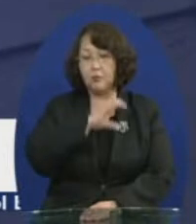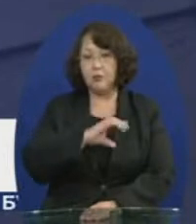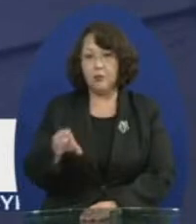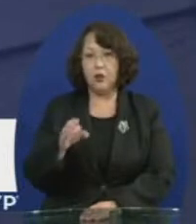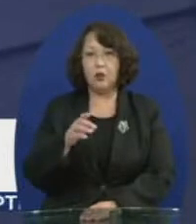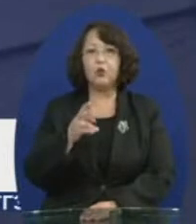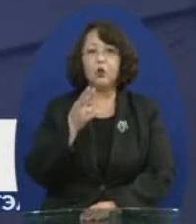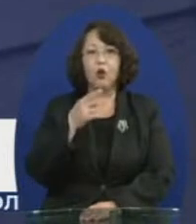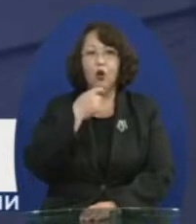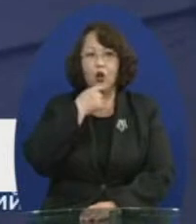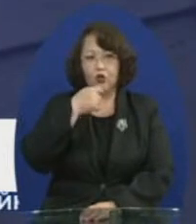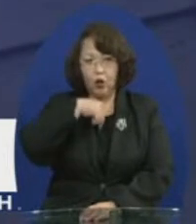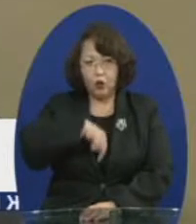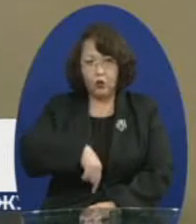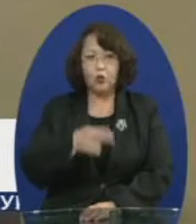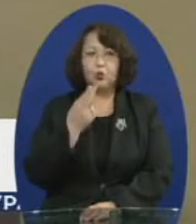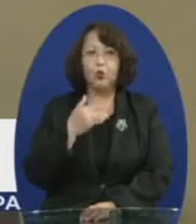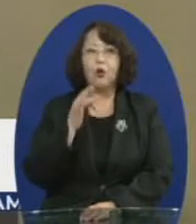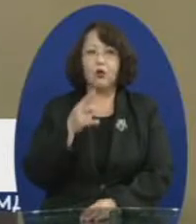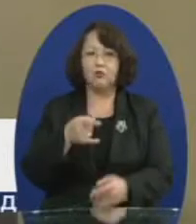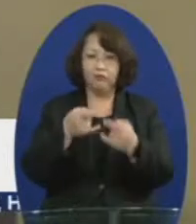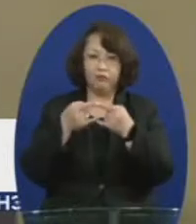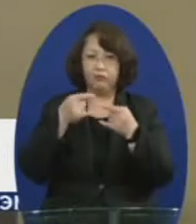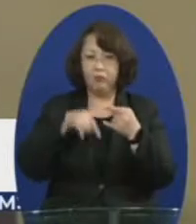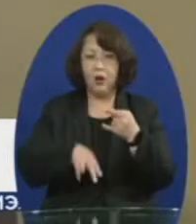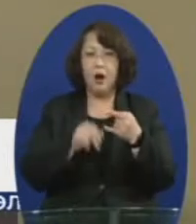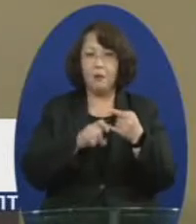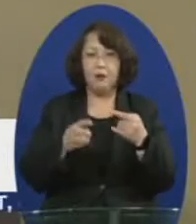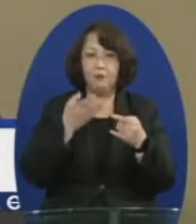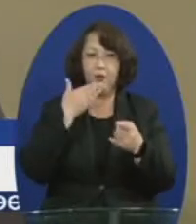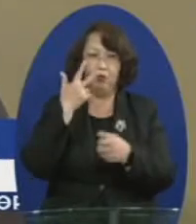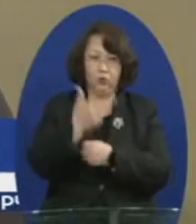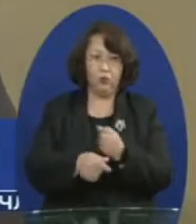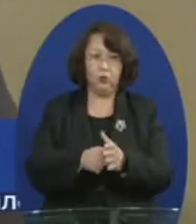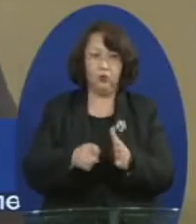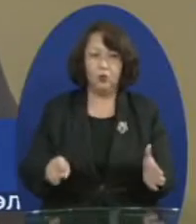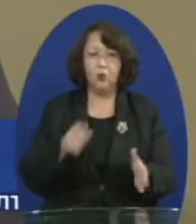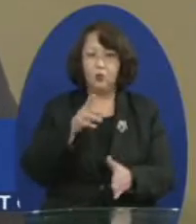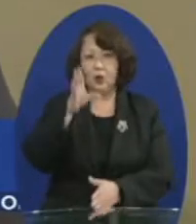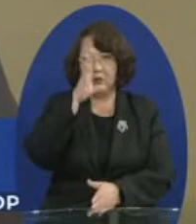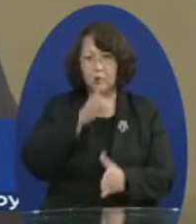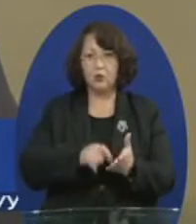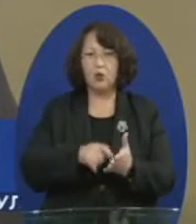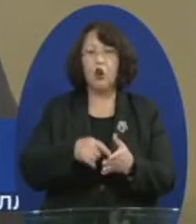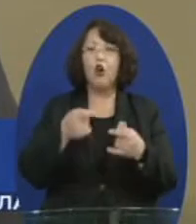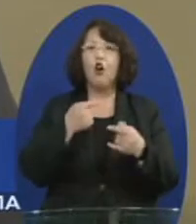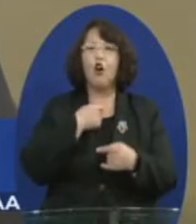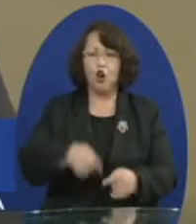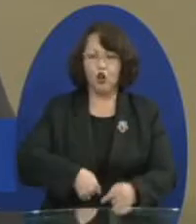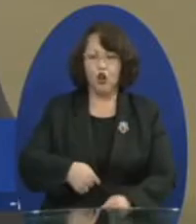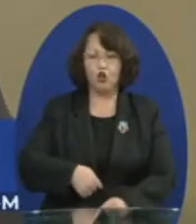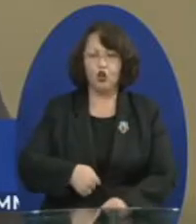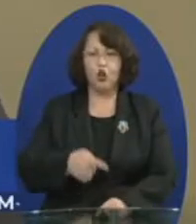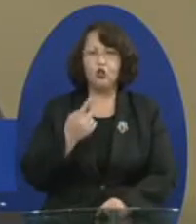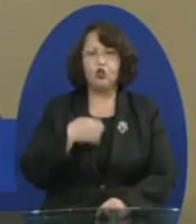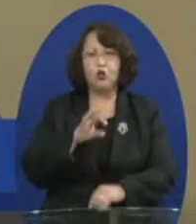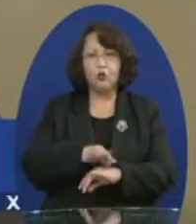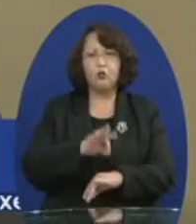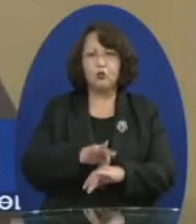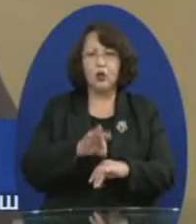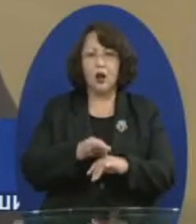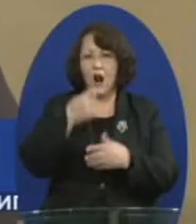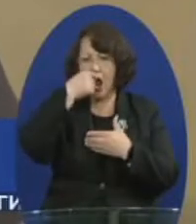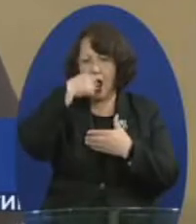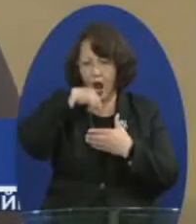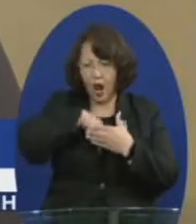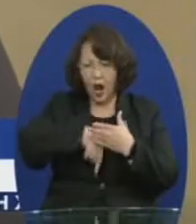ходоодны дурангийн аппаратгүй 3 жил болжээ. Хэрэгцээ бол их байгаа шүү дээ үйлчлүүлэгчид бол тийм дурандуулах хүсэлтэй одоо тэгээ өвчлөлтэй хүмүүс